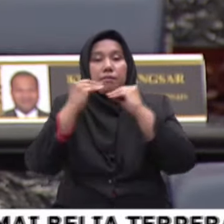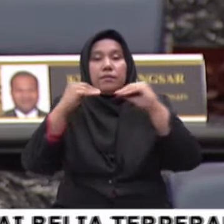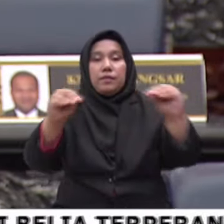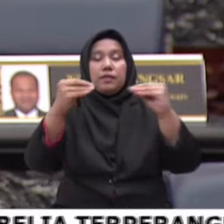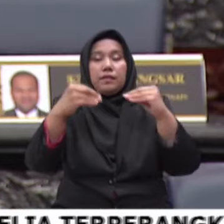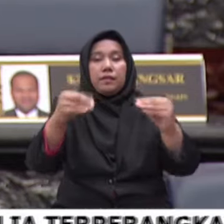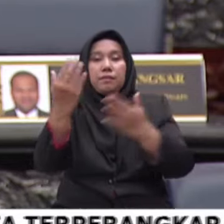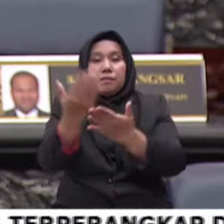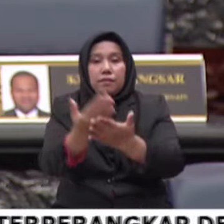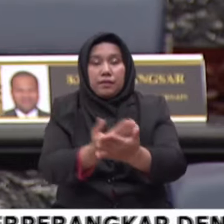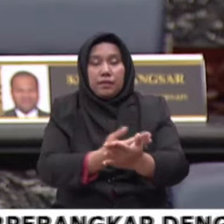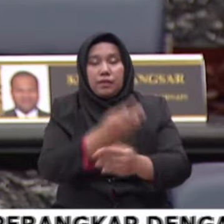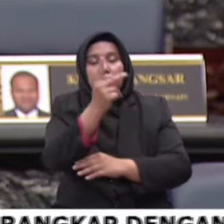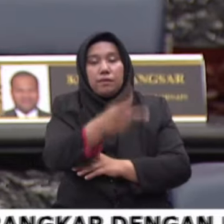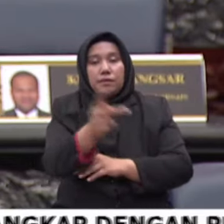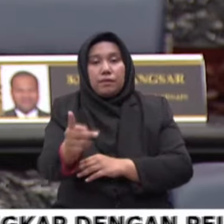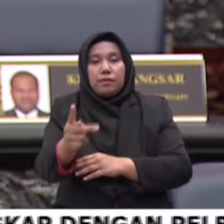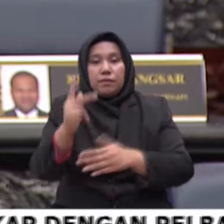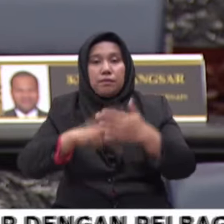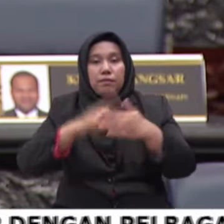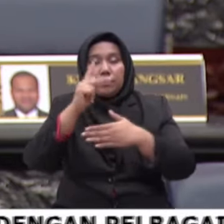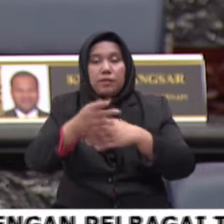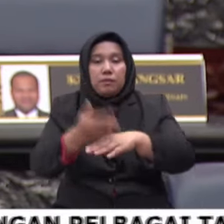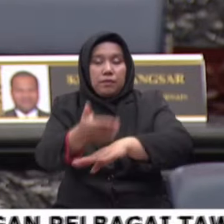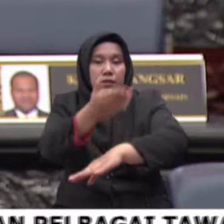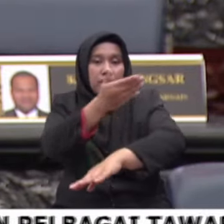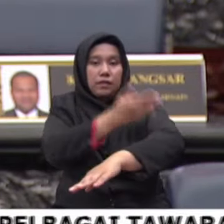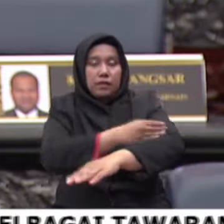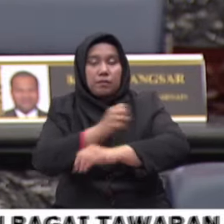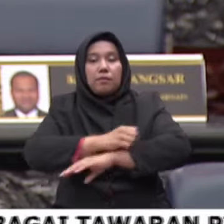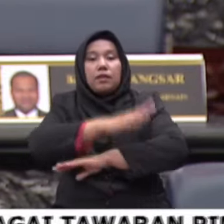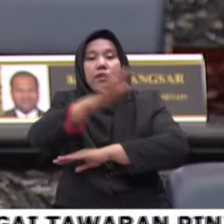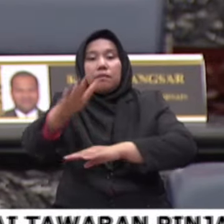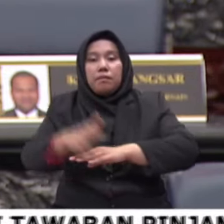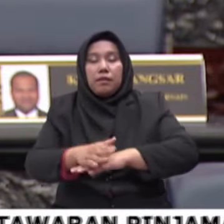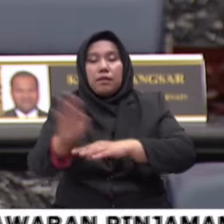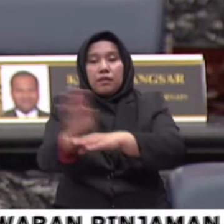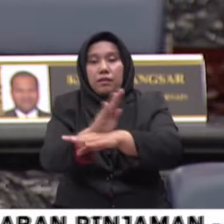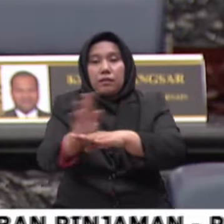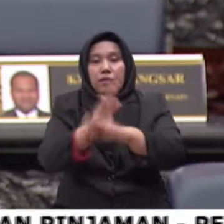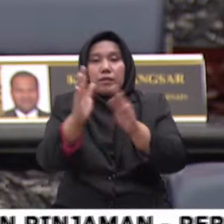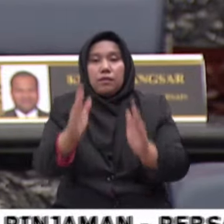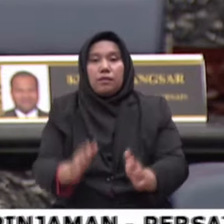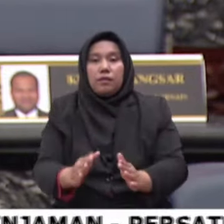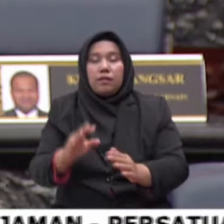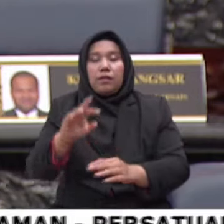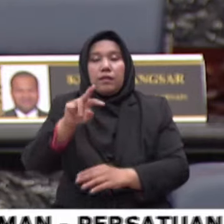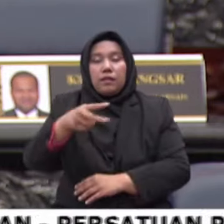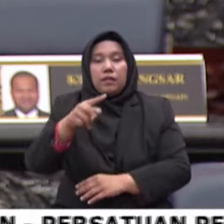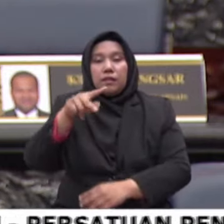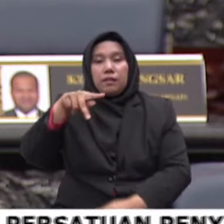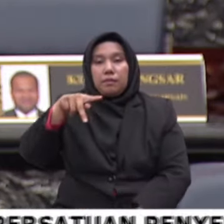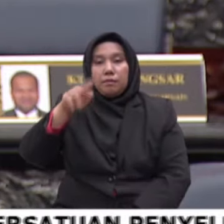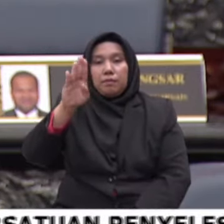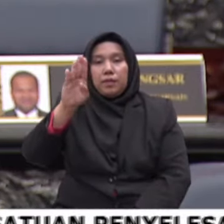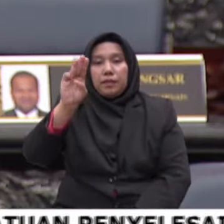bagi program peningkatan dan pengembangan usahawan atau PMKS?